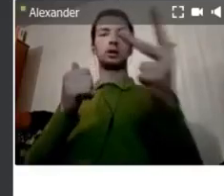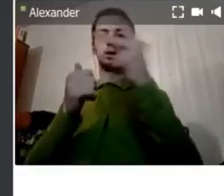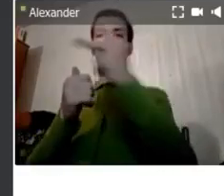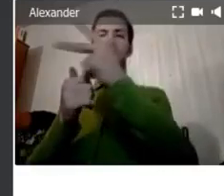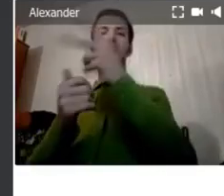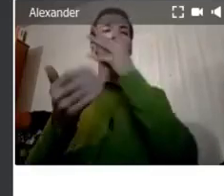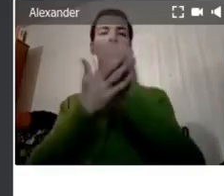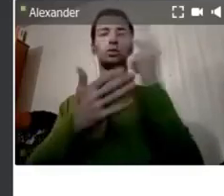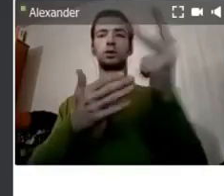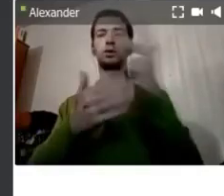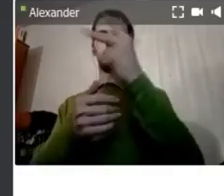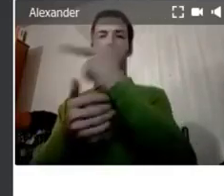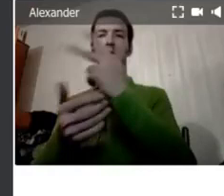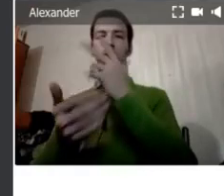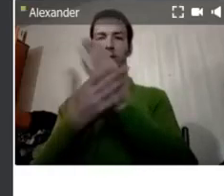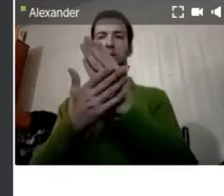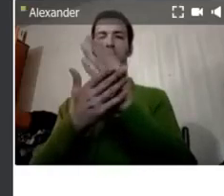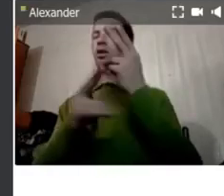мы заработали с вами первые